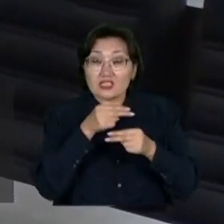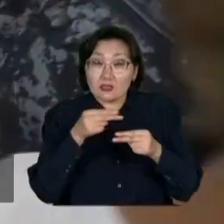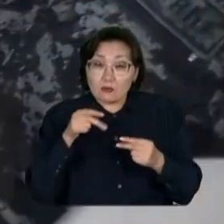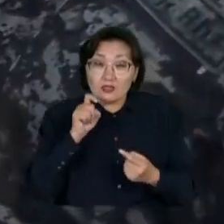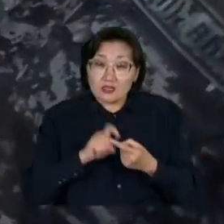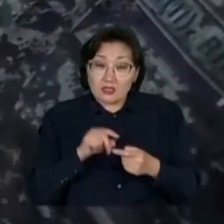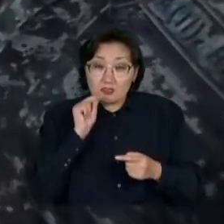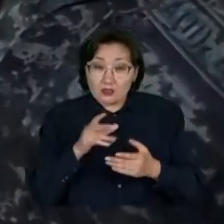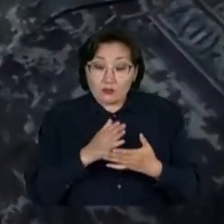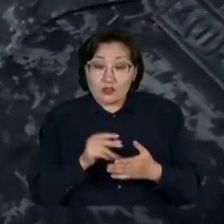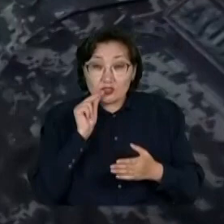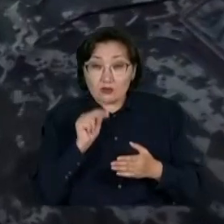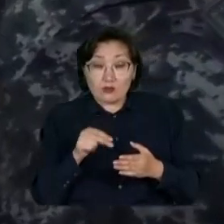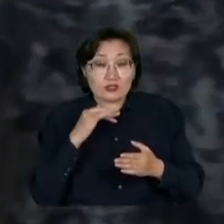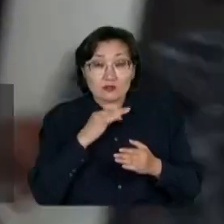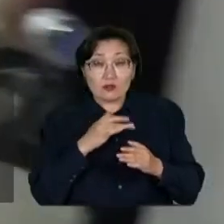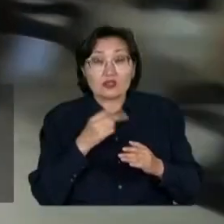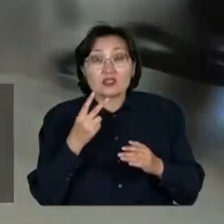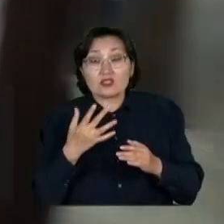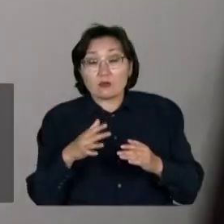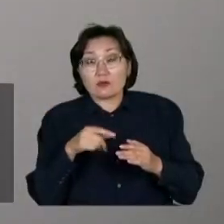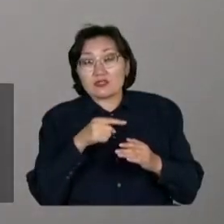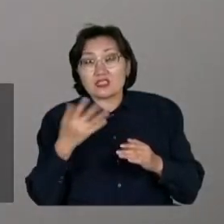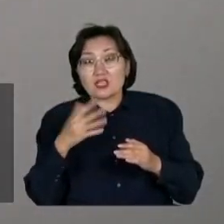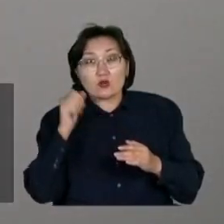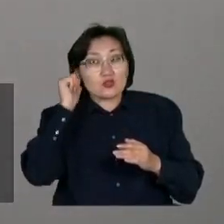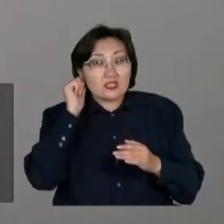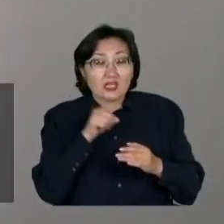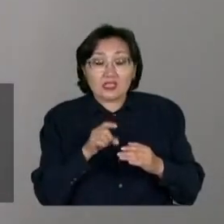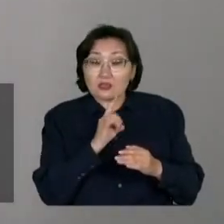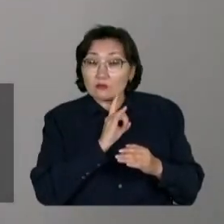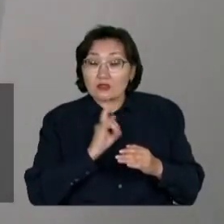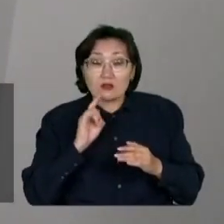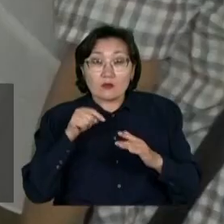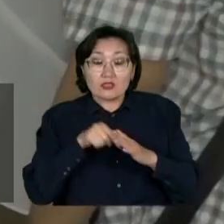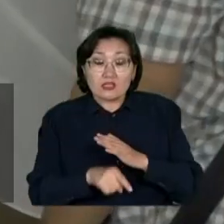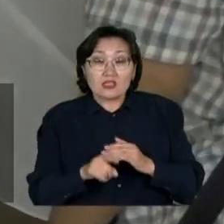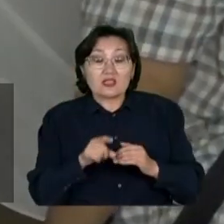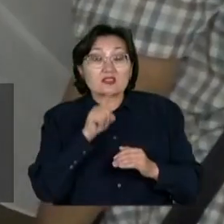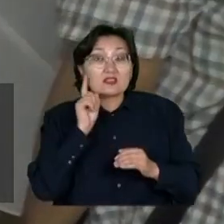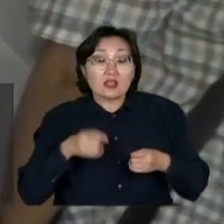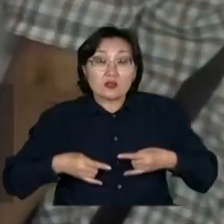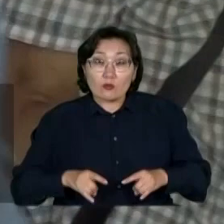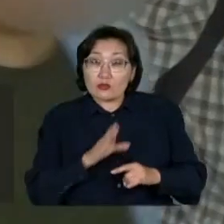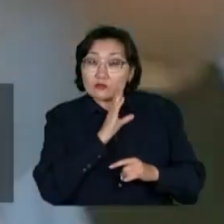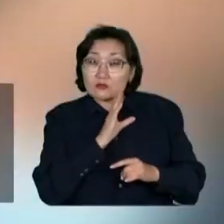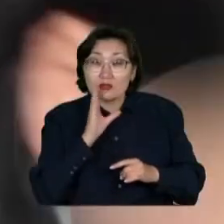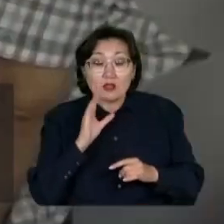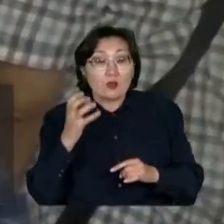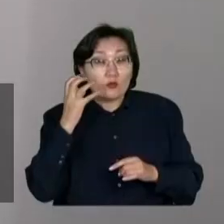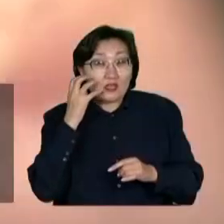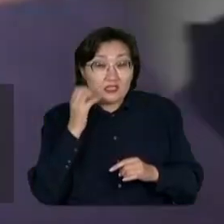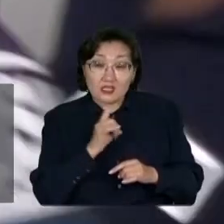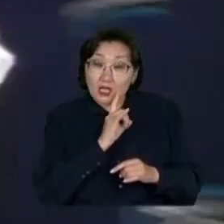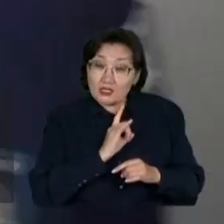танылды. Сотталушылардың дені 25 пен 50 жас аралығындағы қыз келіншектер арасында жас босанған ана да ай күнін күтіп отырған